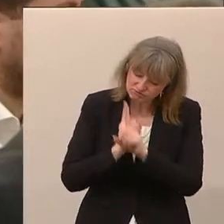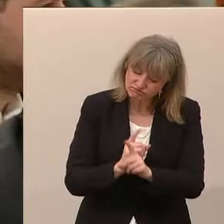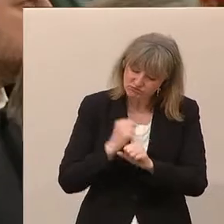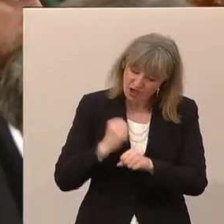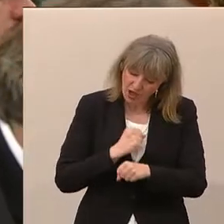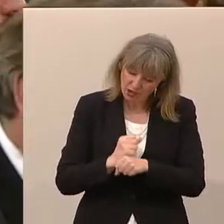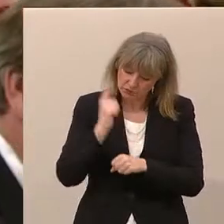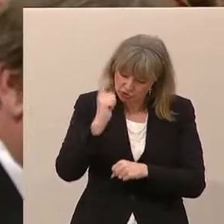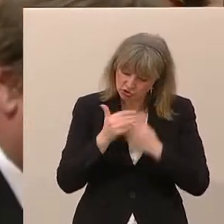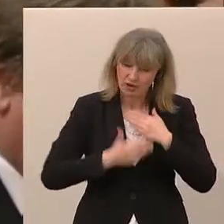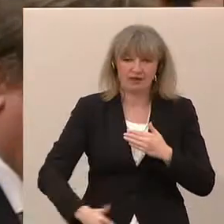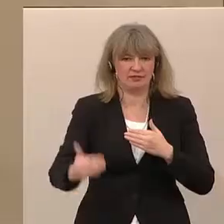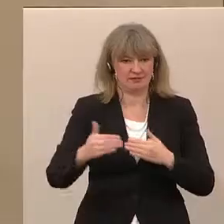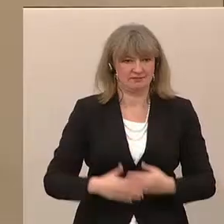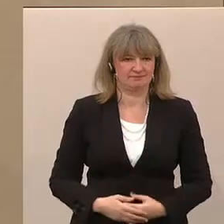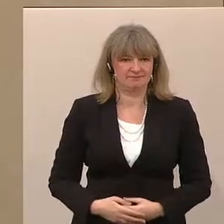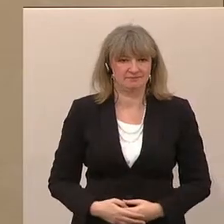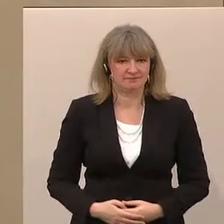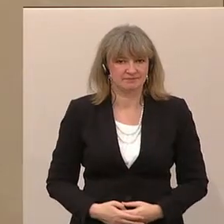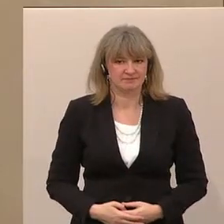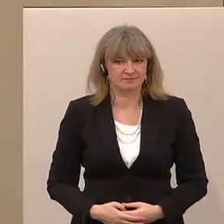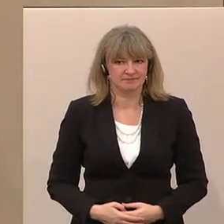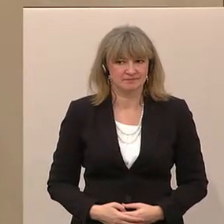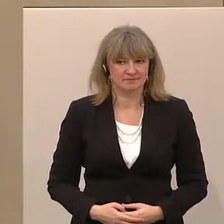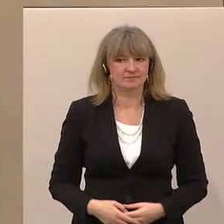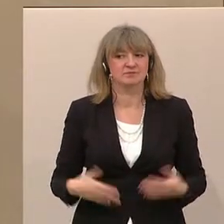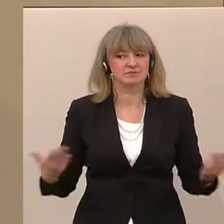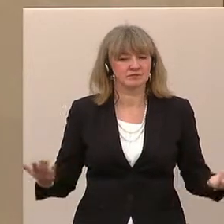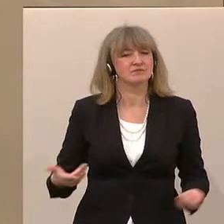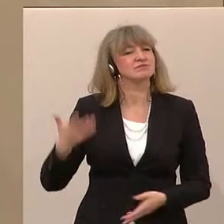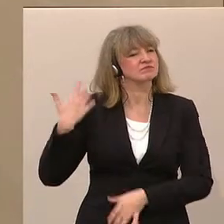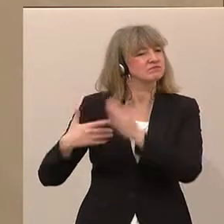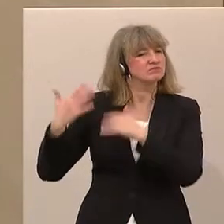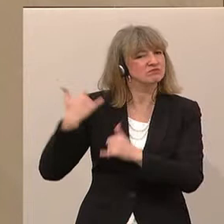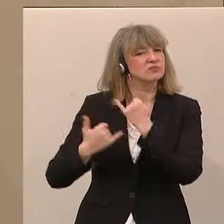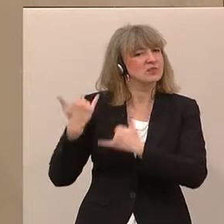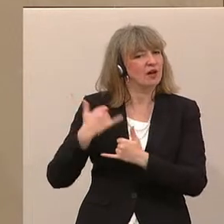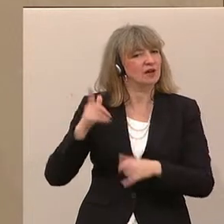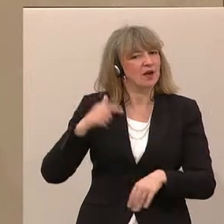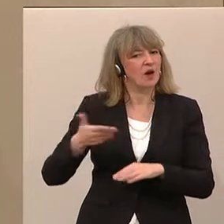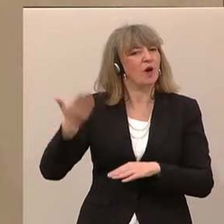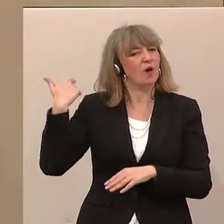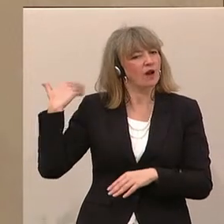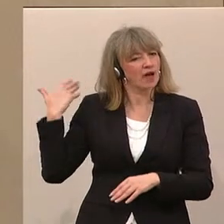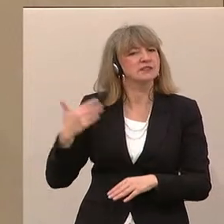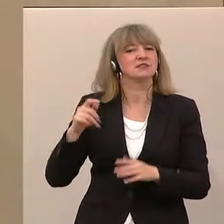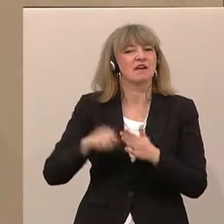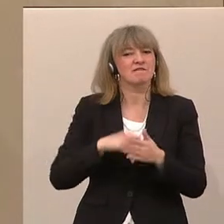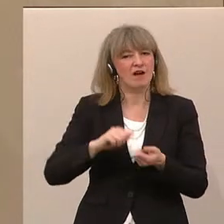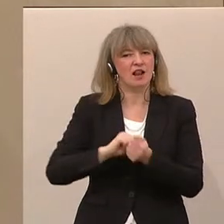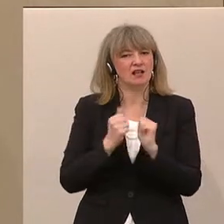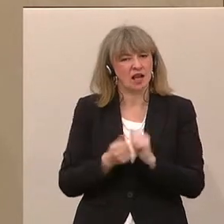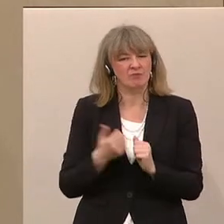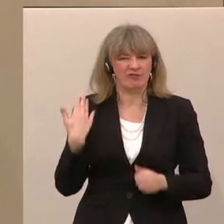zu beginnen. Und natürlich, auch wenn in den vergangenen Jahren und im letzten Wahlkampf viel, viel